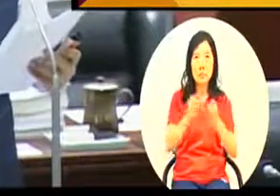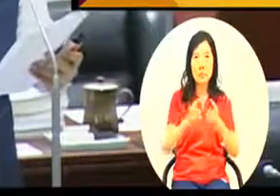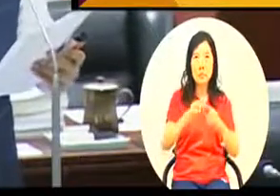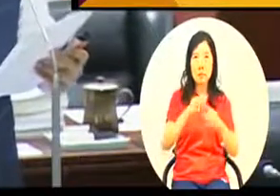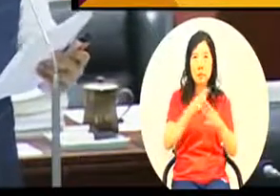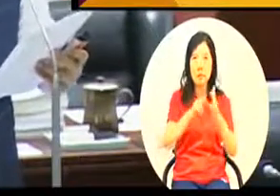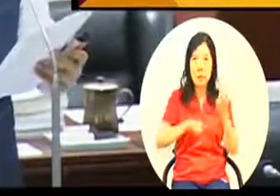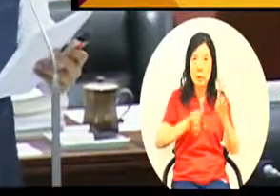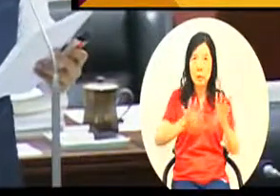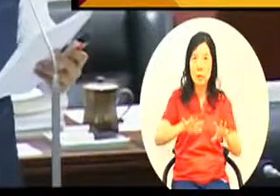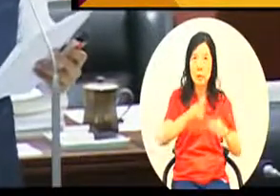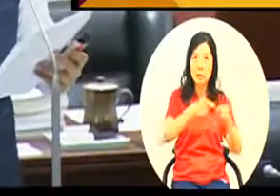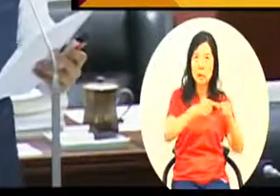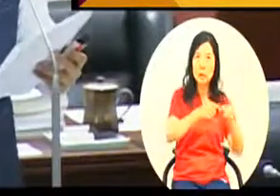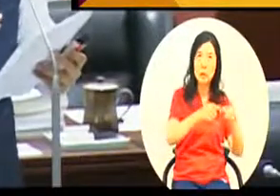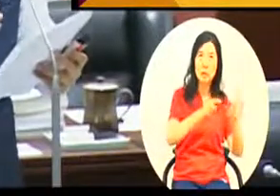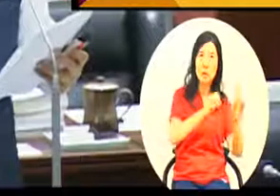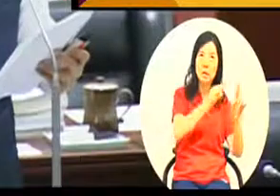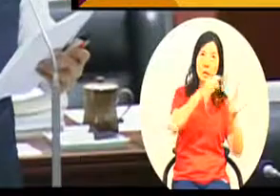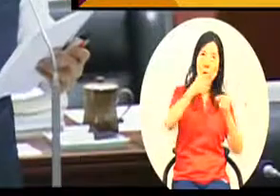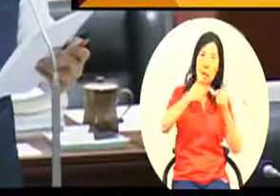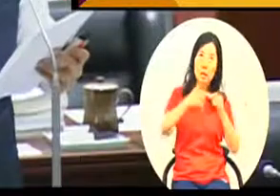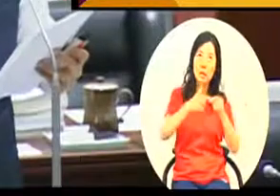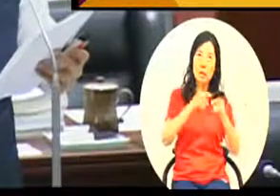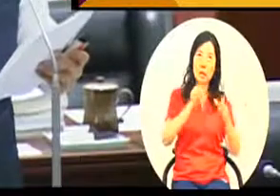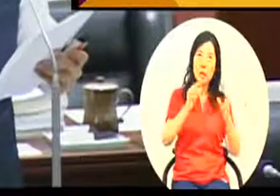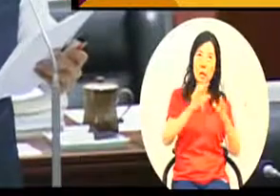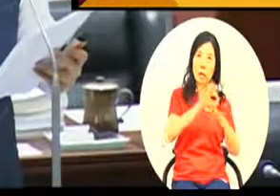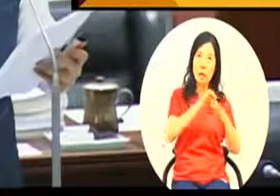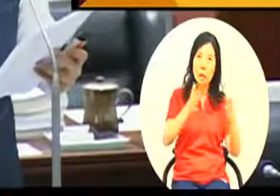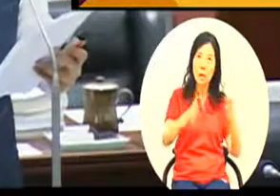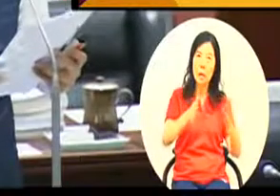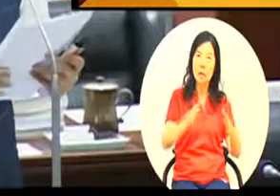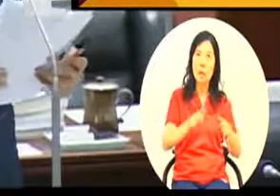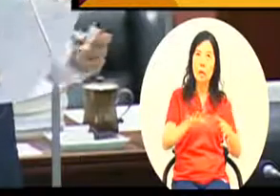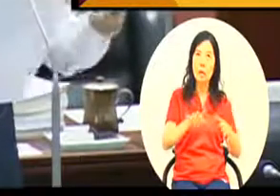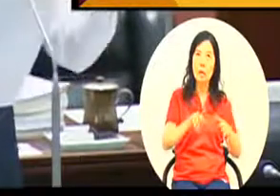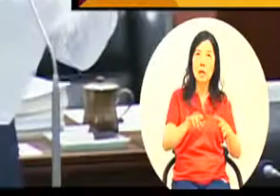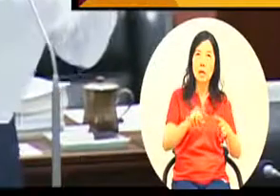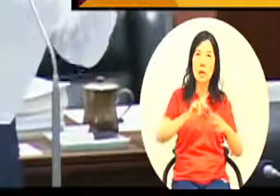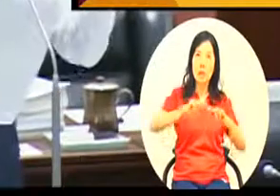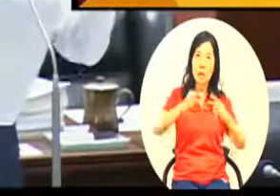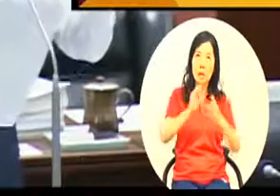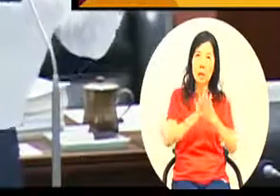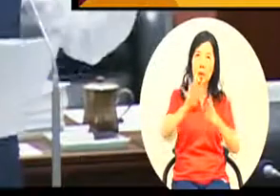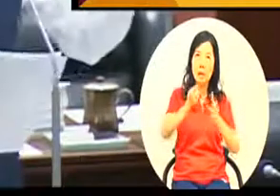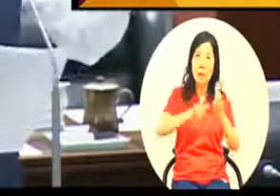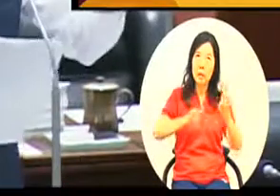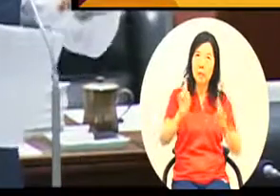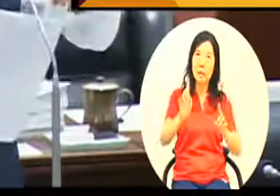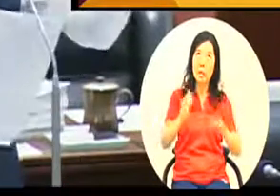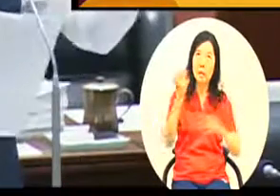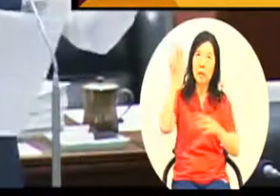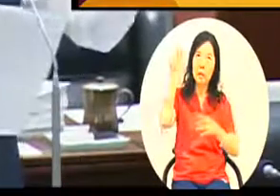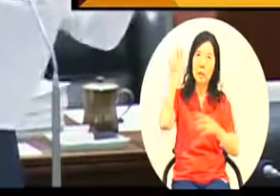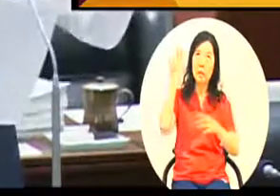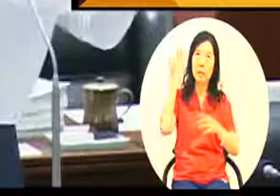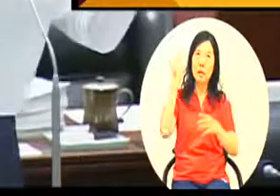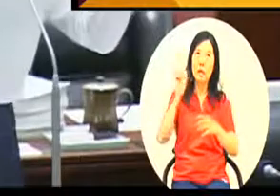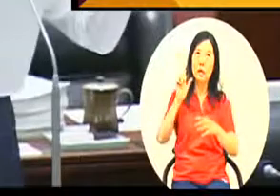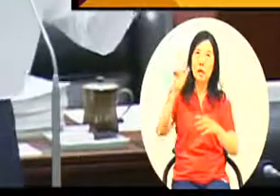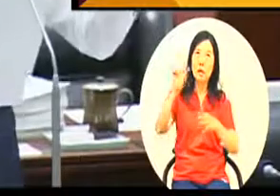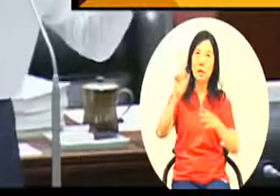呢，跟我们今年106学年度改制后的差异是，过去上个学年度